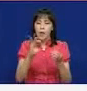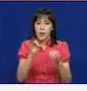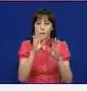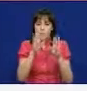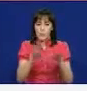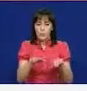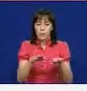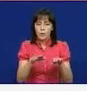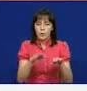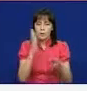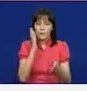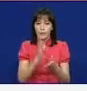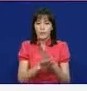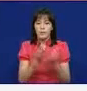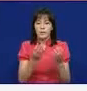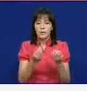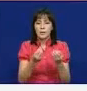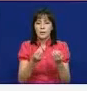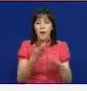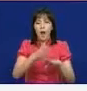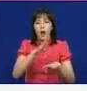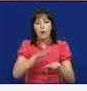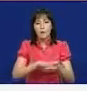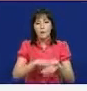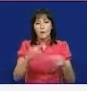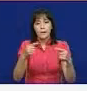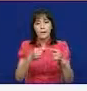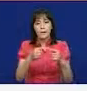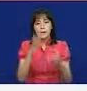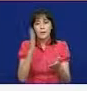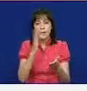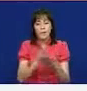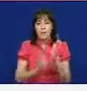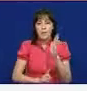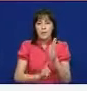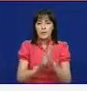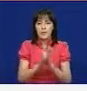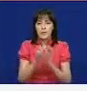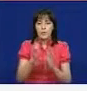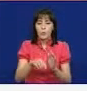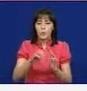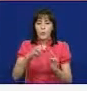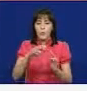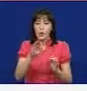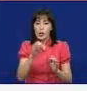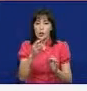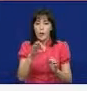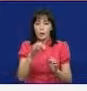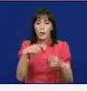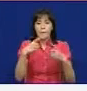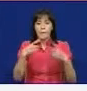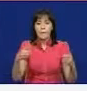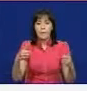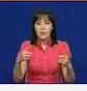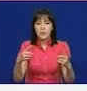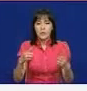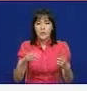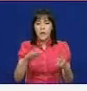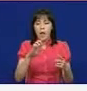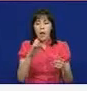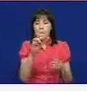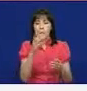Онда жаңағы ауыр жағдайлардың белгілері орын ала бастаған жағдайда ол да тәуіпке жүгінген. Бір емес, бірнеше рет тәуіпке